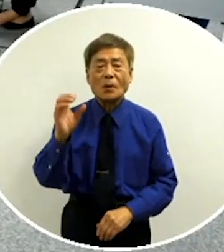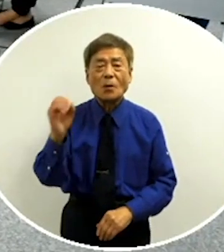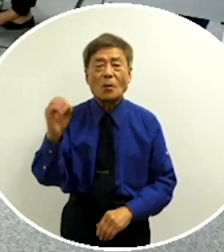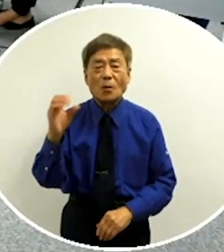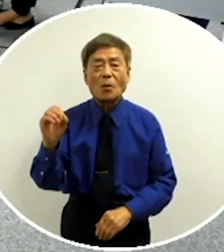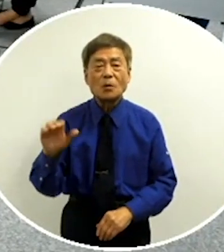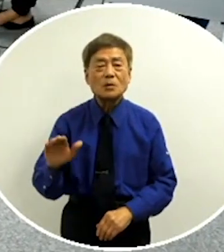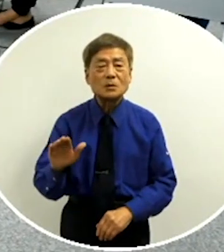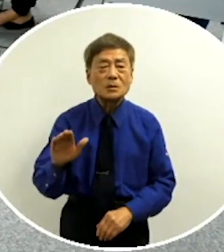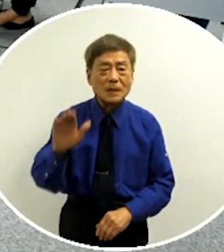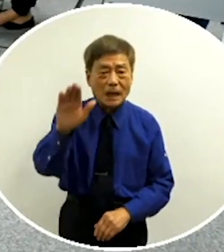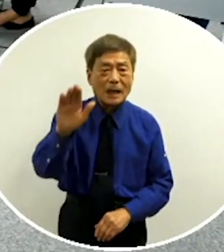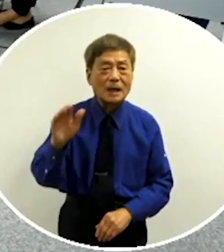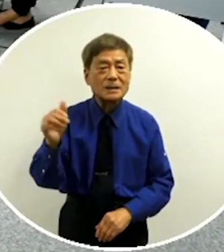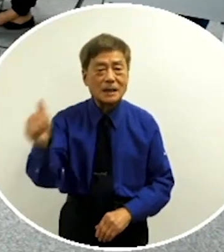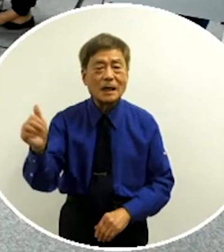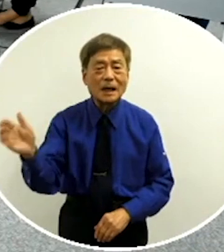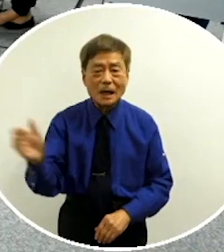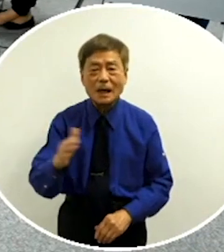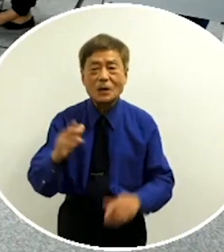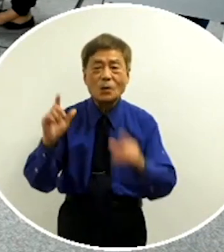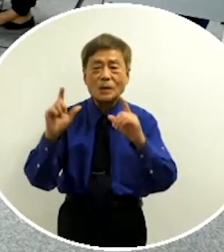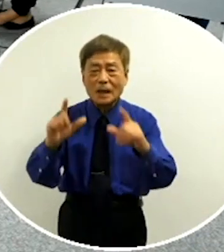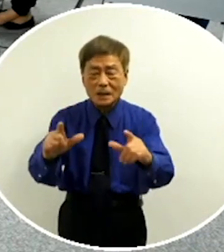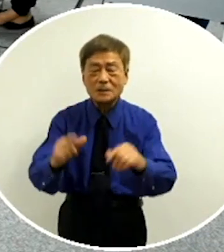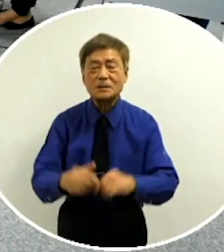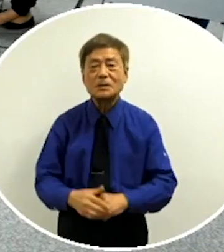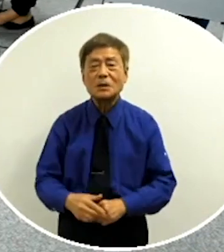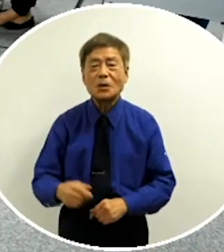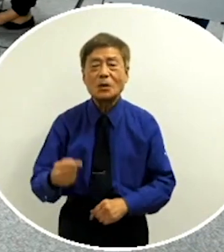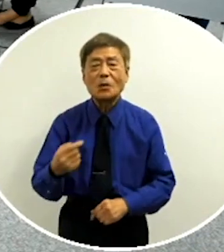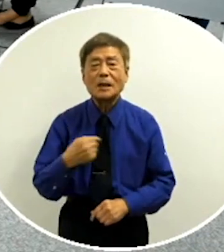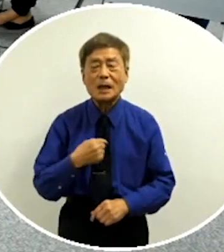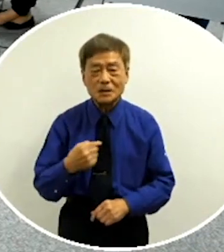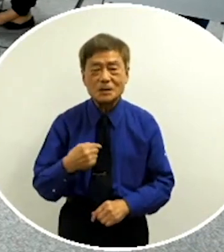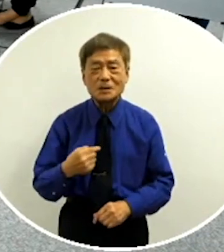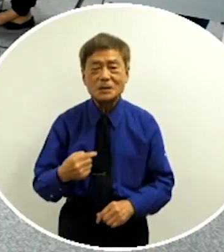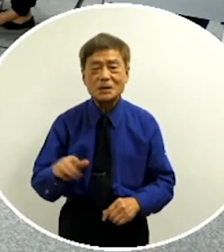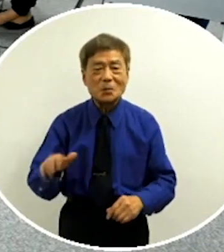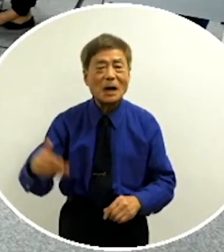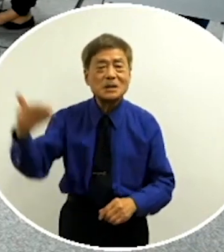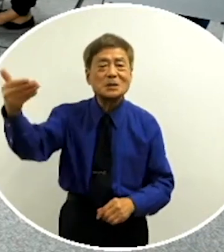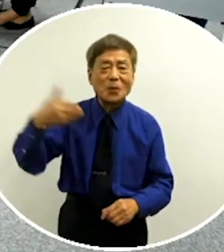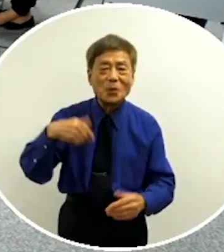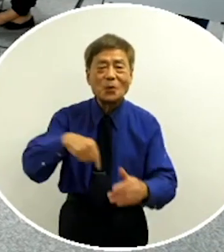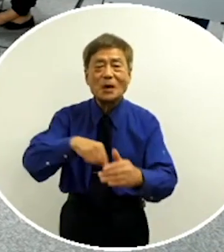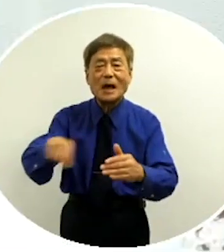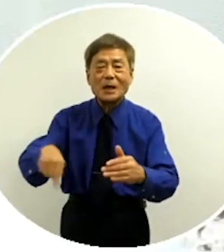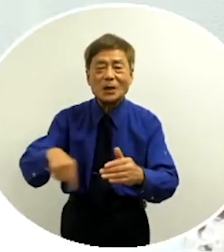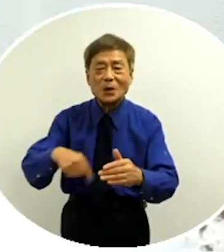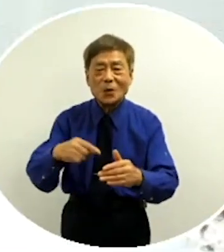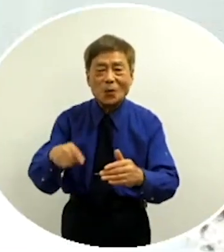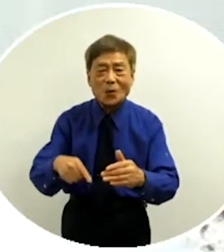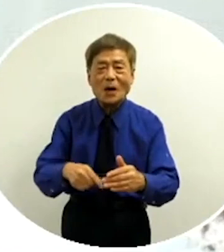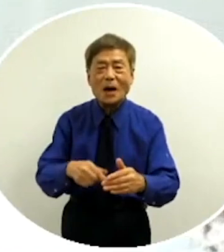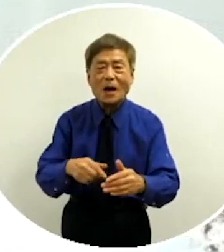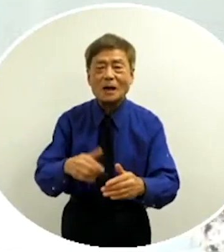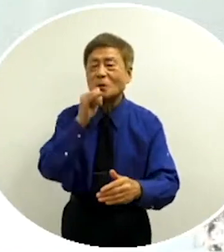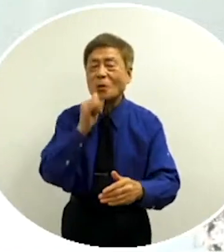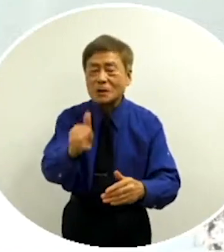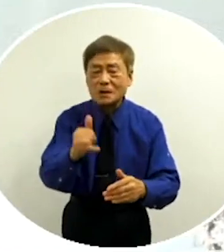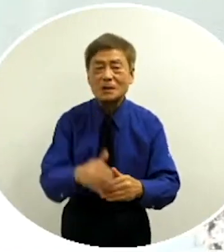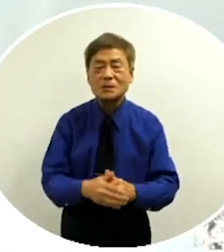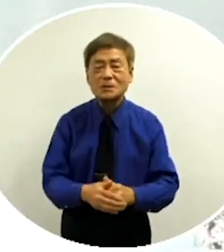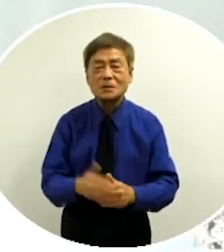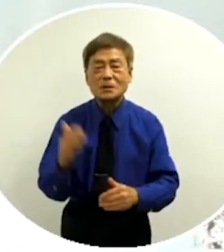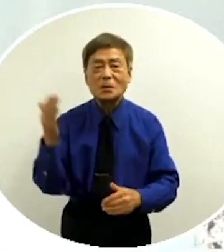ああっ以内でお願いしますあの私実はこの分野好きなんですよあの1985年にですね電気